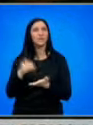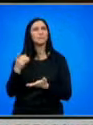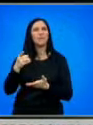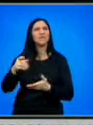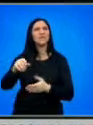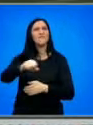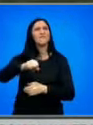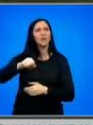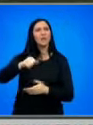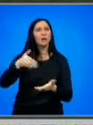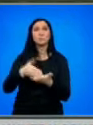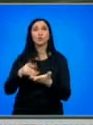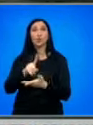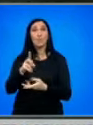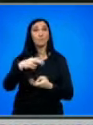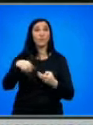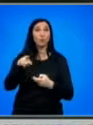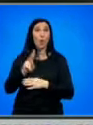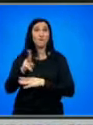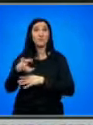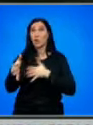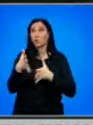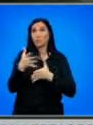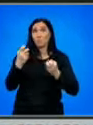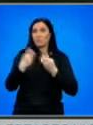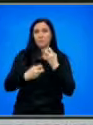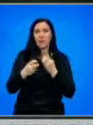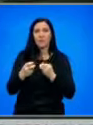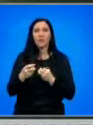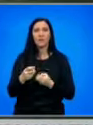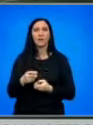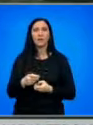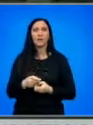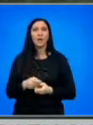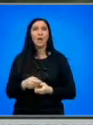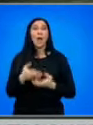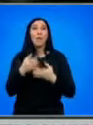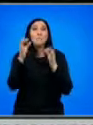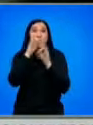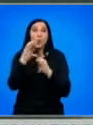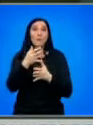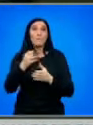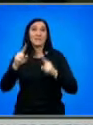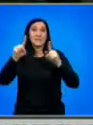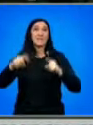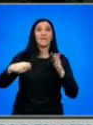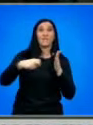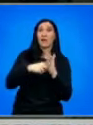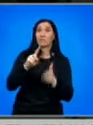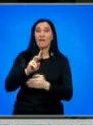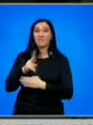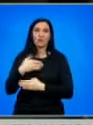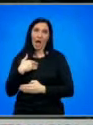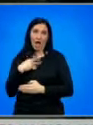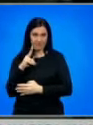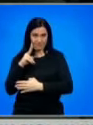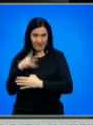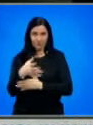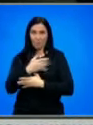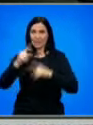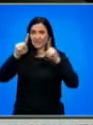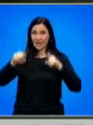Тази врата защо не проверява? От тук си влизат хората без проблем. Не е влязал никой без сертификат. Но... аз влезох без сертификат, имам клипче и пред